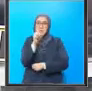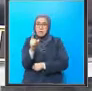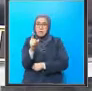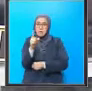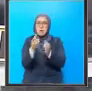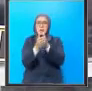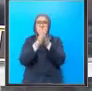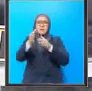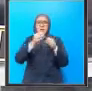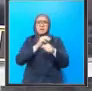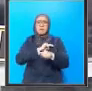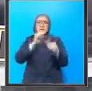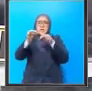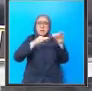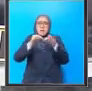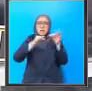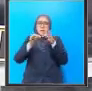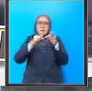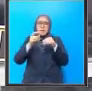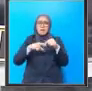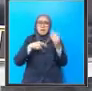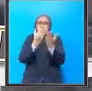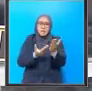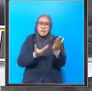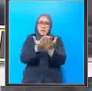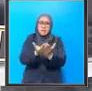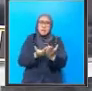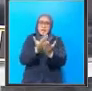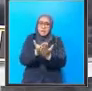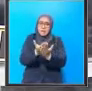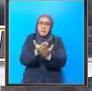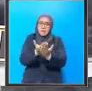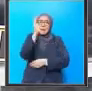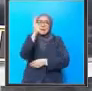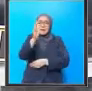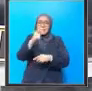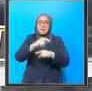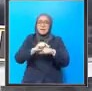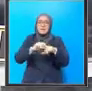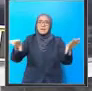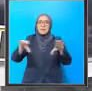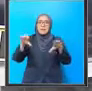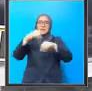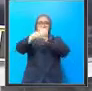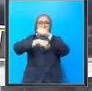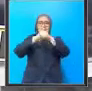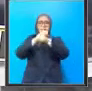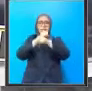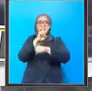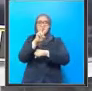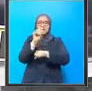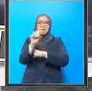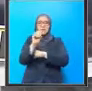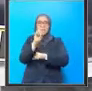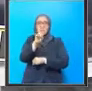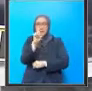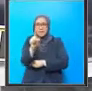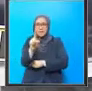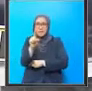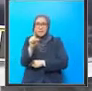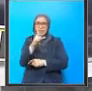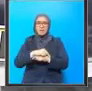2021. Minta Menteri menyelaikan cadangan-cadangan yang akan dilakukan dalam tahun